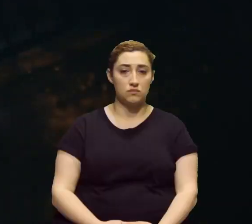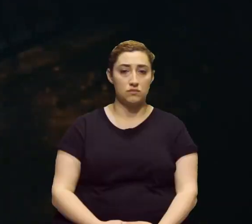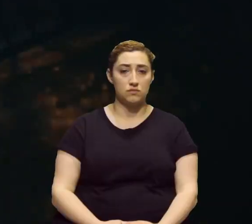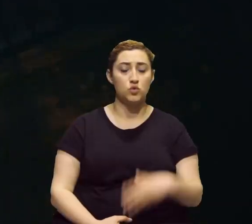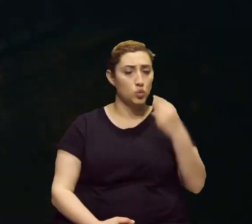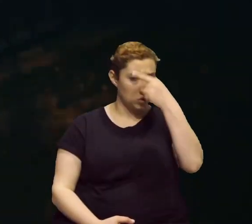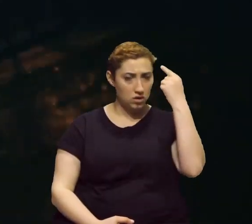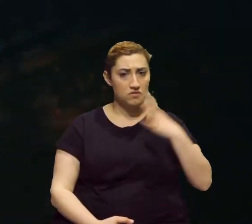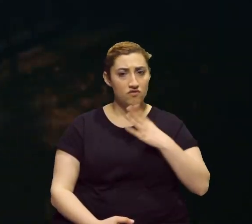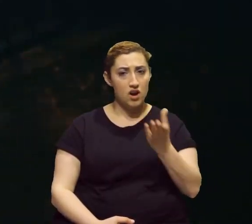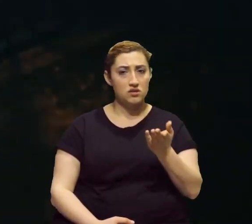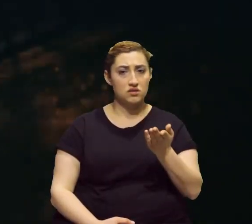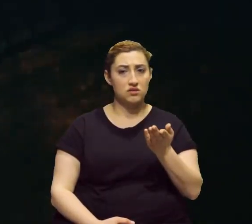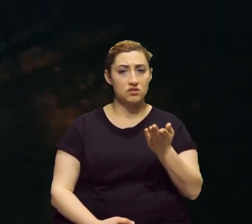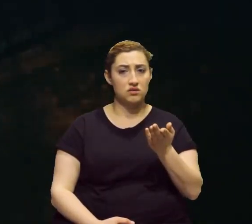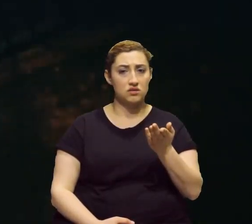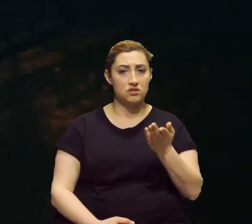Çok şanslısın.